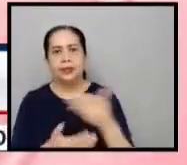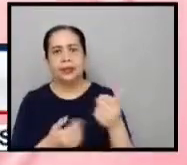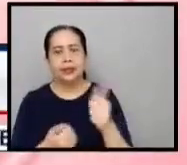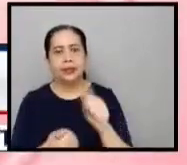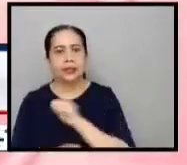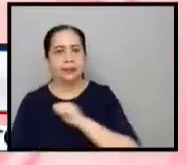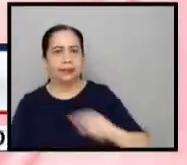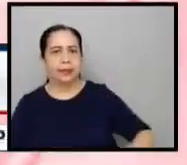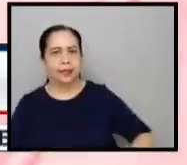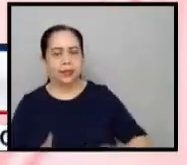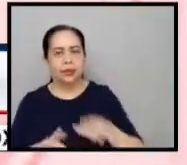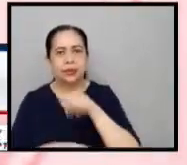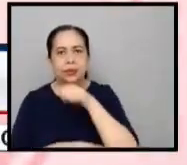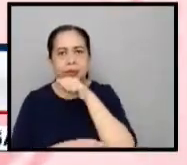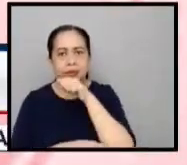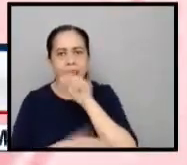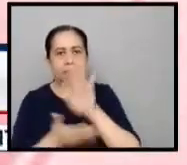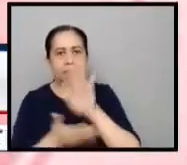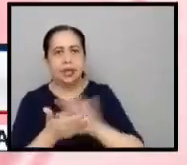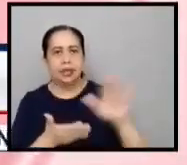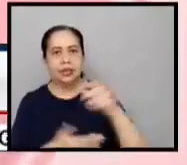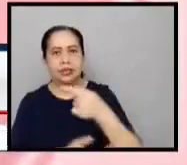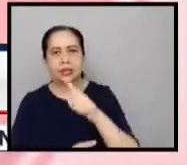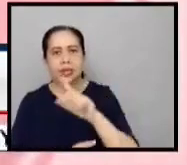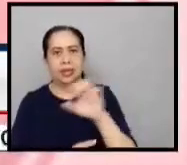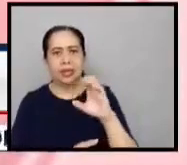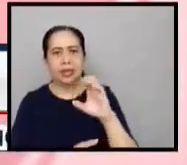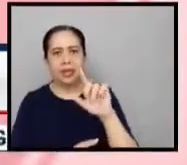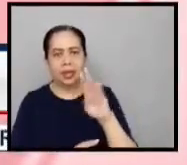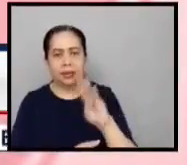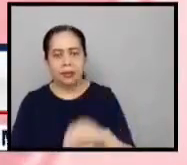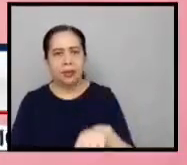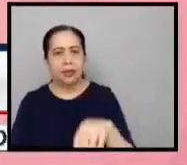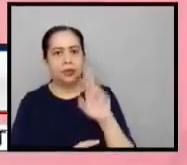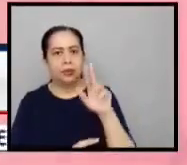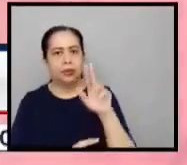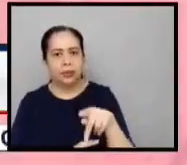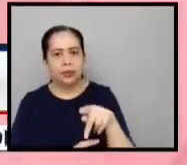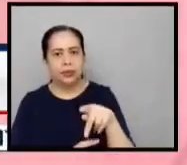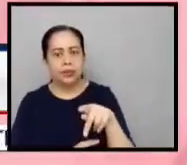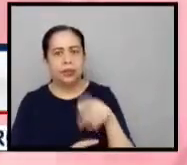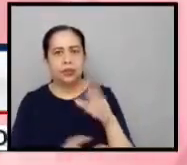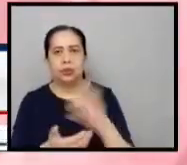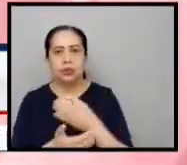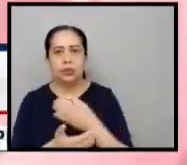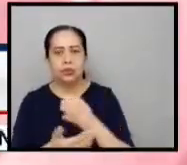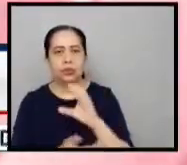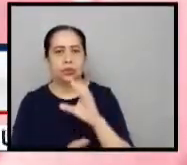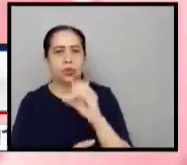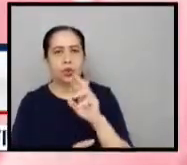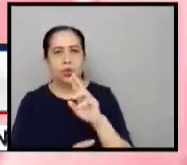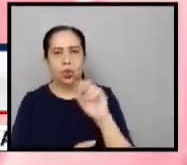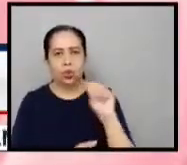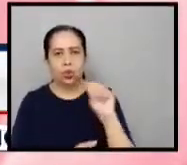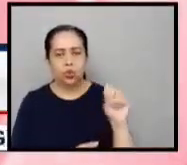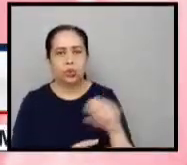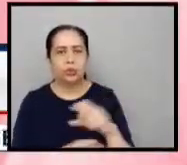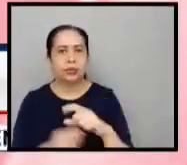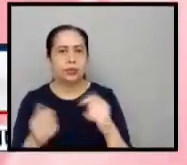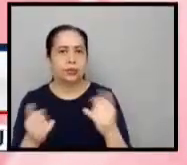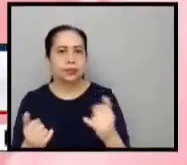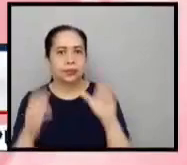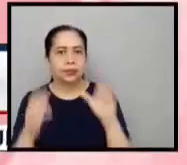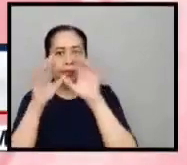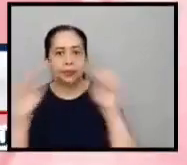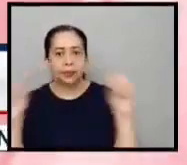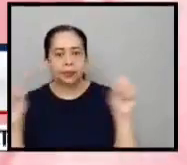Ateneo de Manila College Glee Club, UPCC, or University of the Philippines Concert Chorus. And ang current president po ng